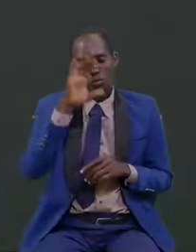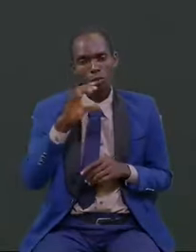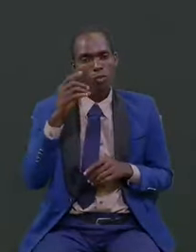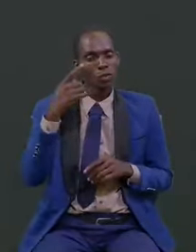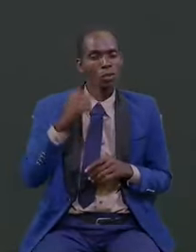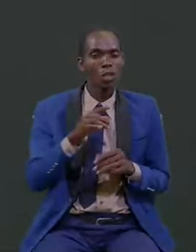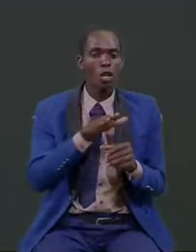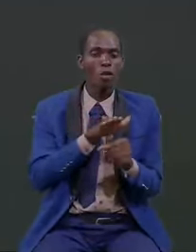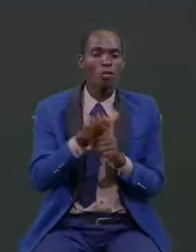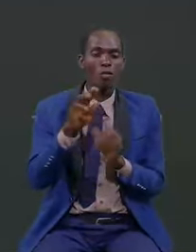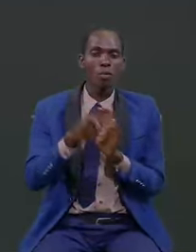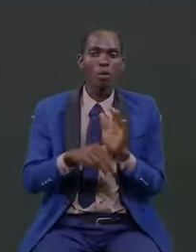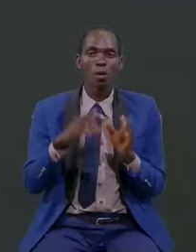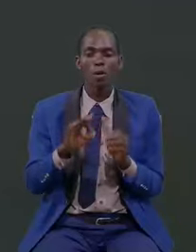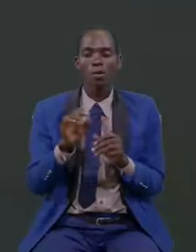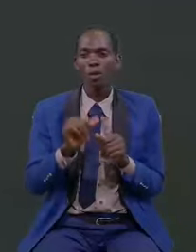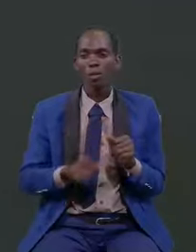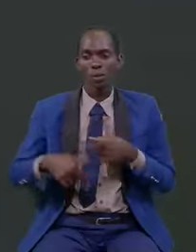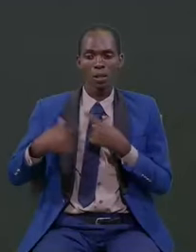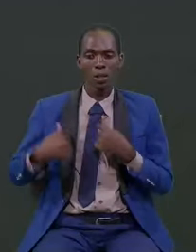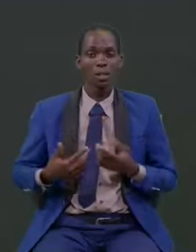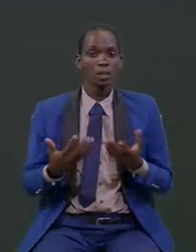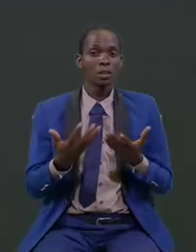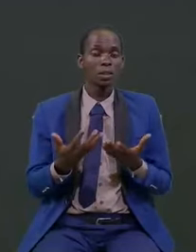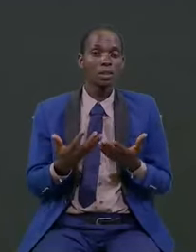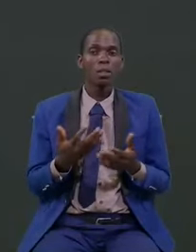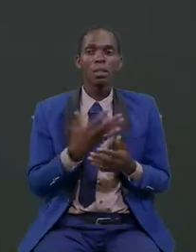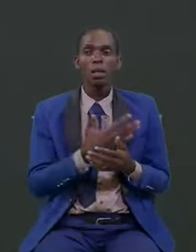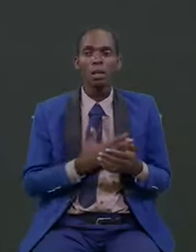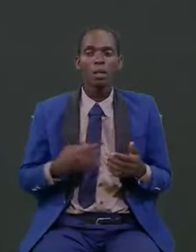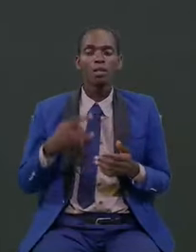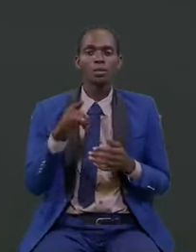bon désir dans votre vie. Et dès que vous dites, oh,